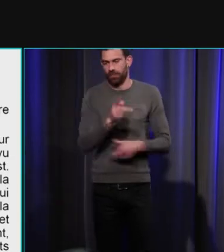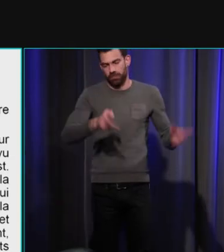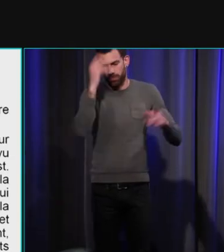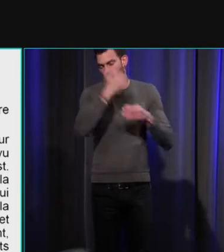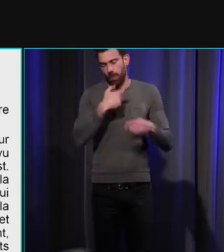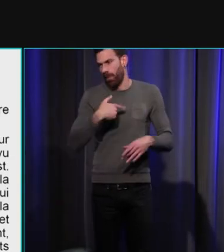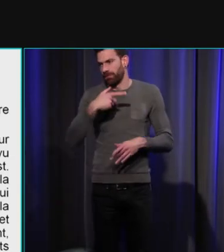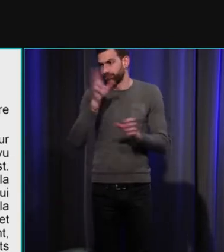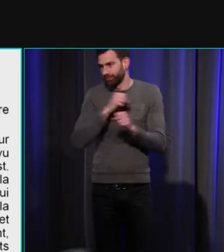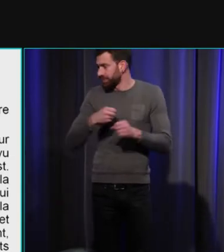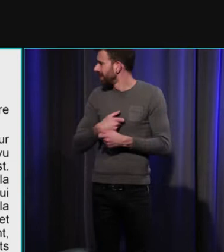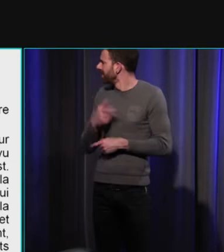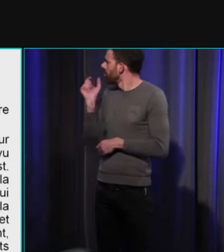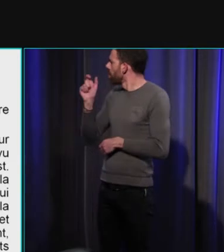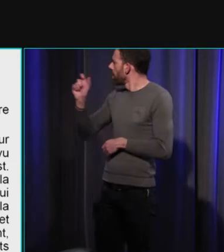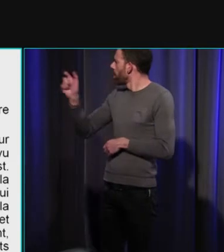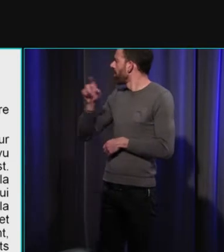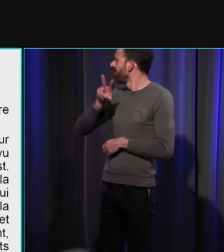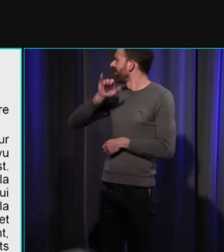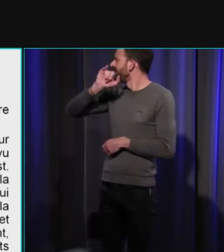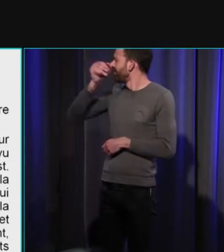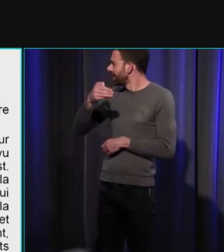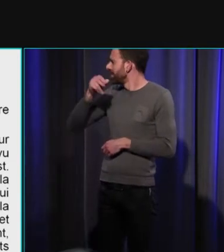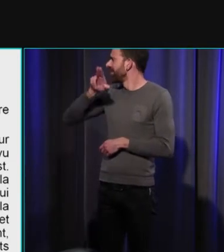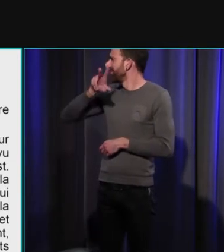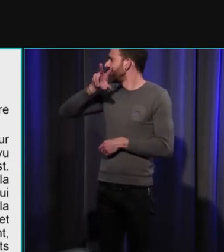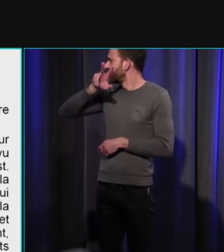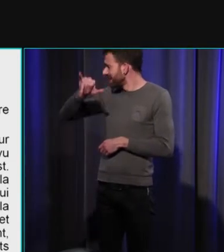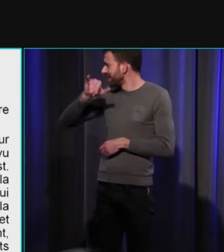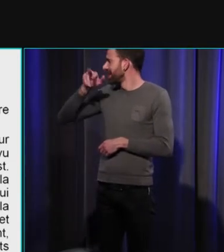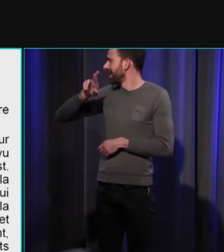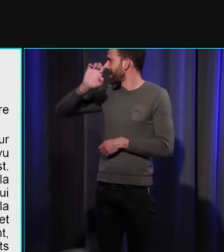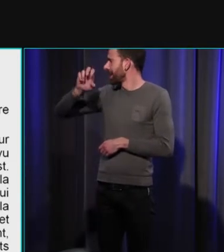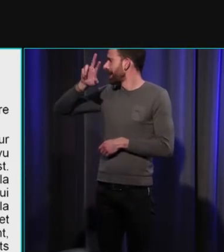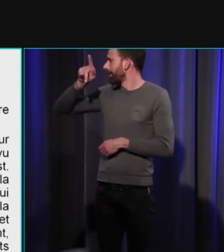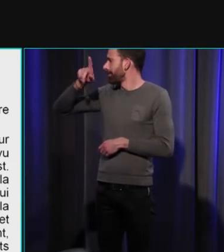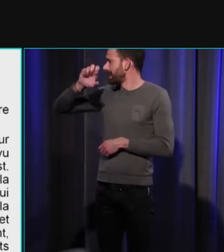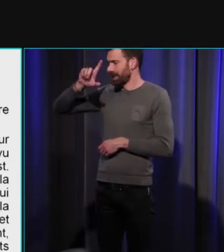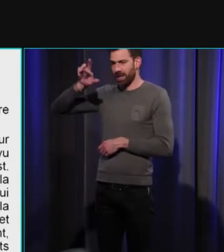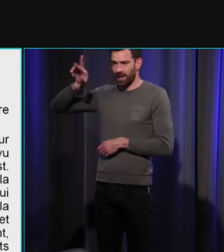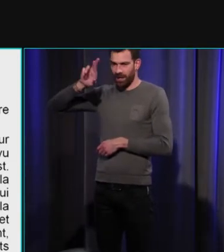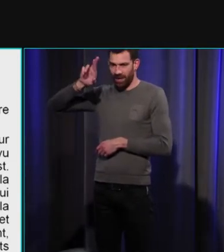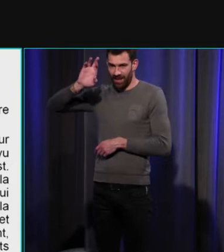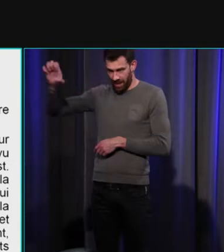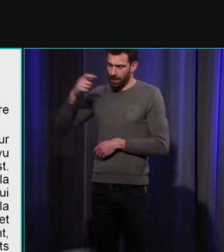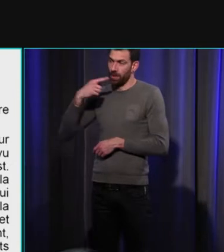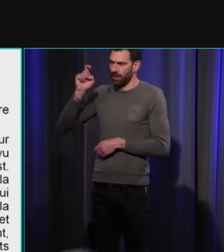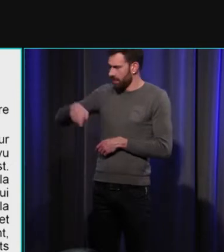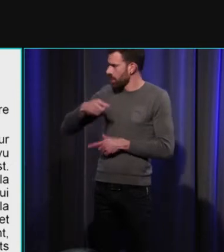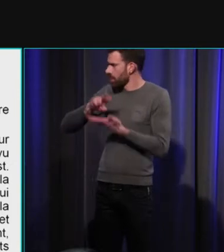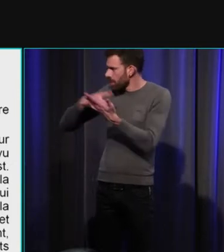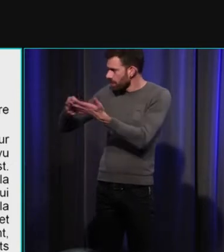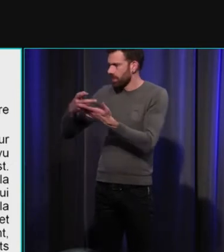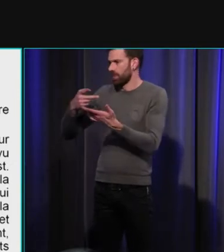vie rep et l'airé voyez en trois mots moi il me faut traduire vaincre la force par la